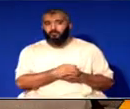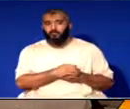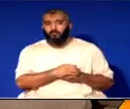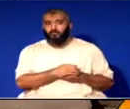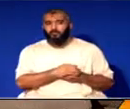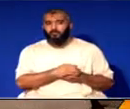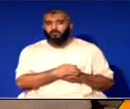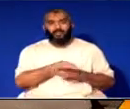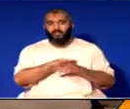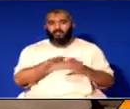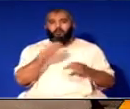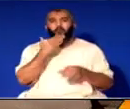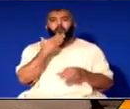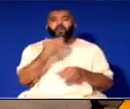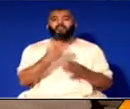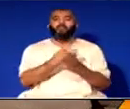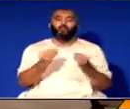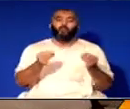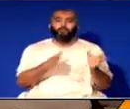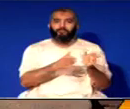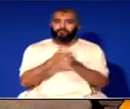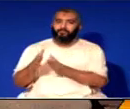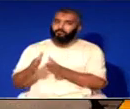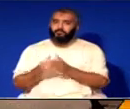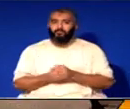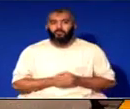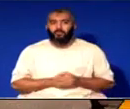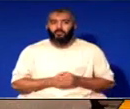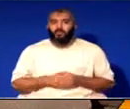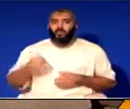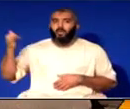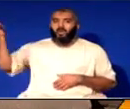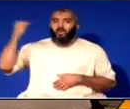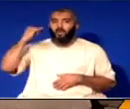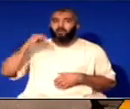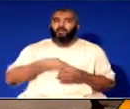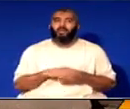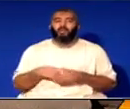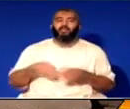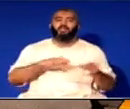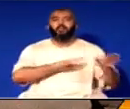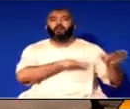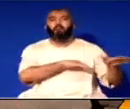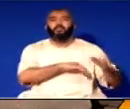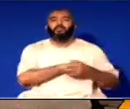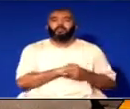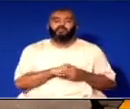أخي يونس. آية من سيدي بالعباس. آمة الله من سيدي بالعباس. السلام عليكم ورحمة